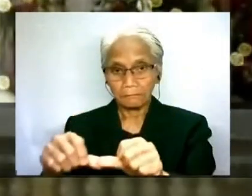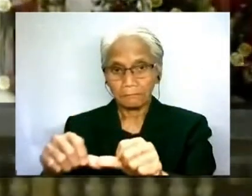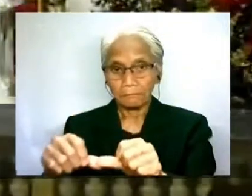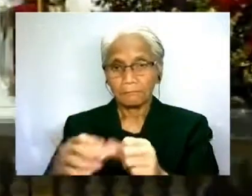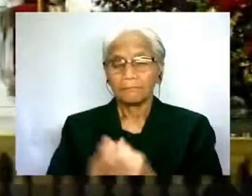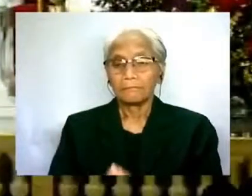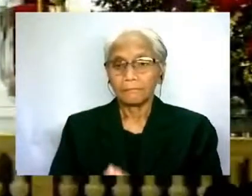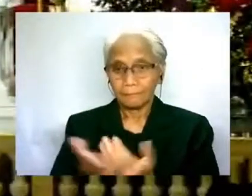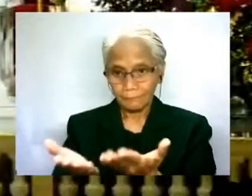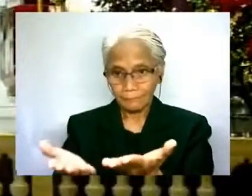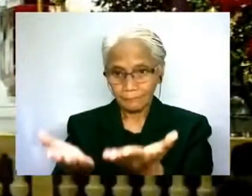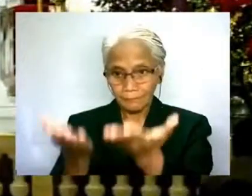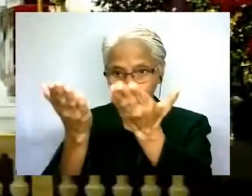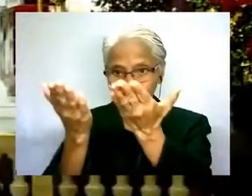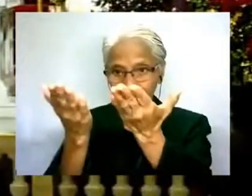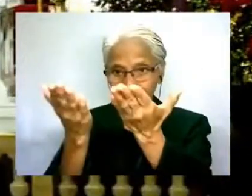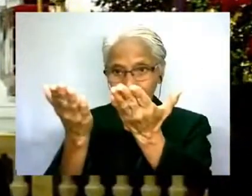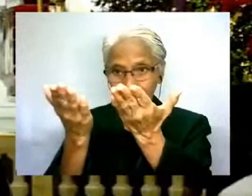ang lahat.